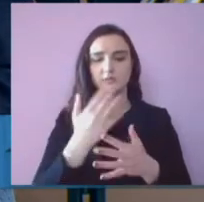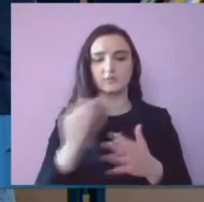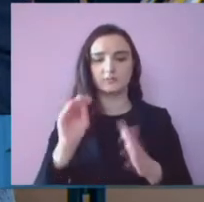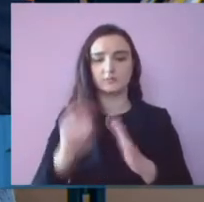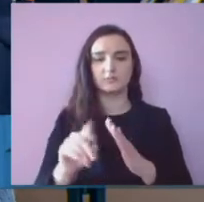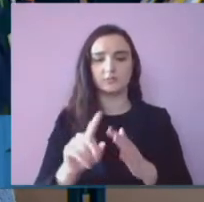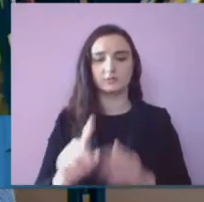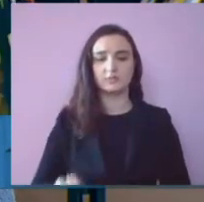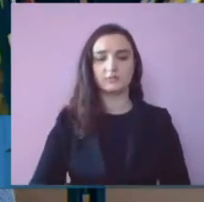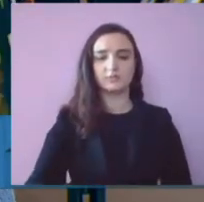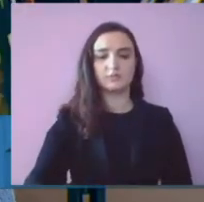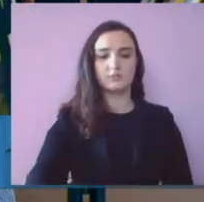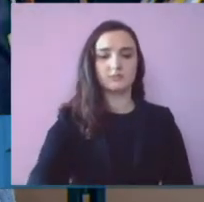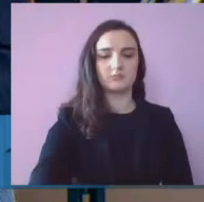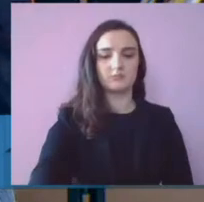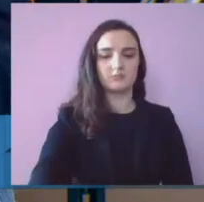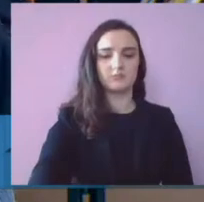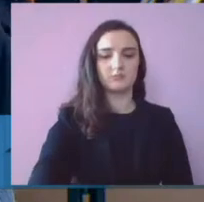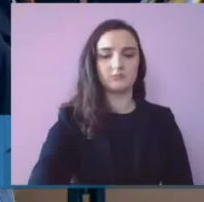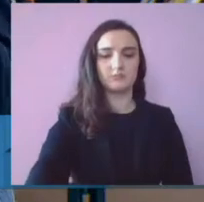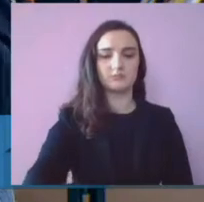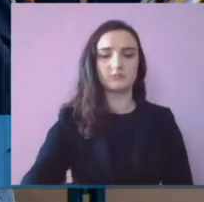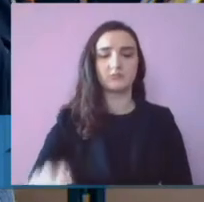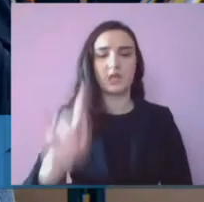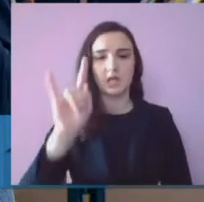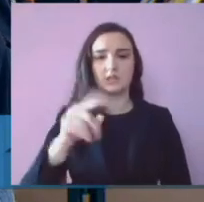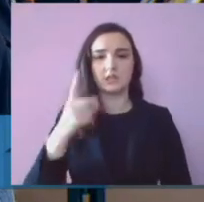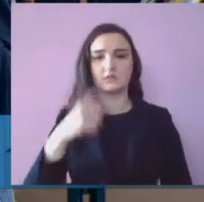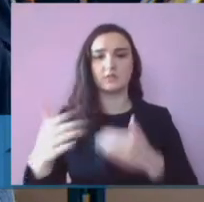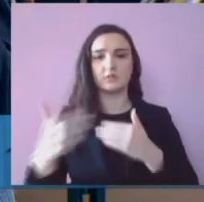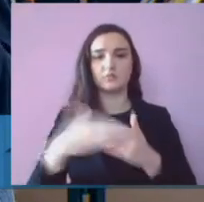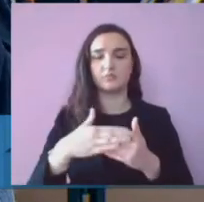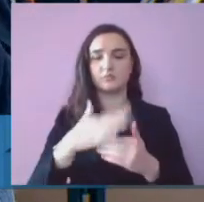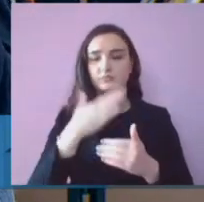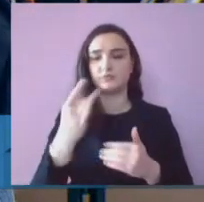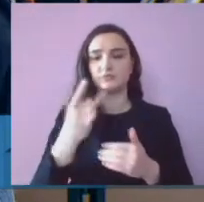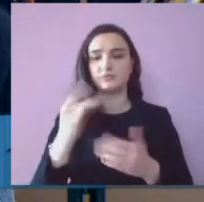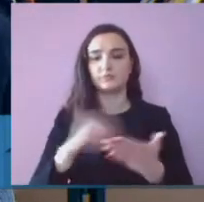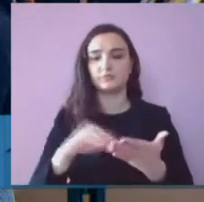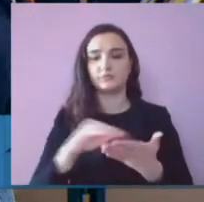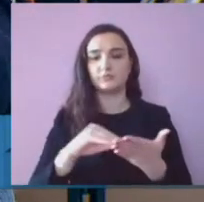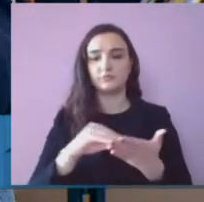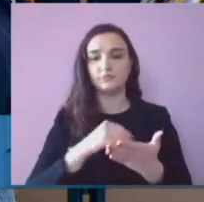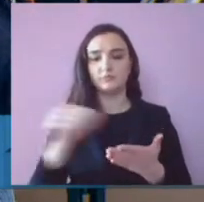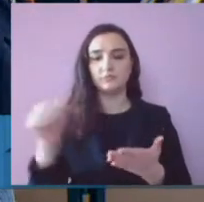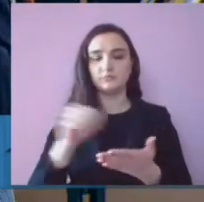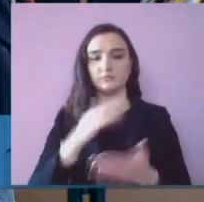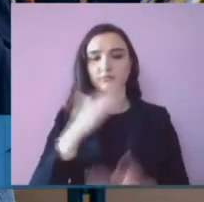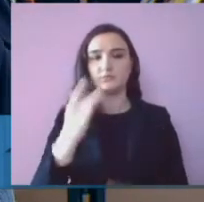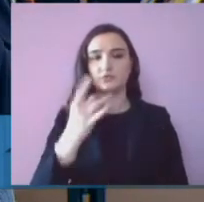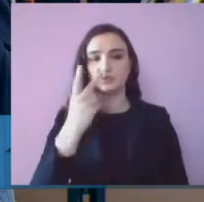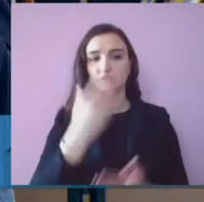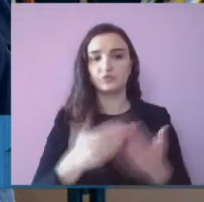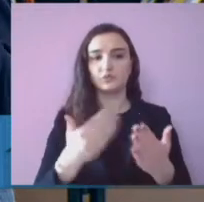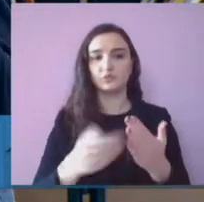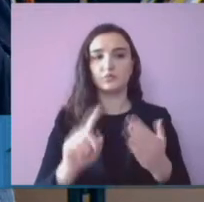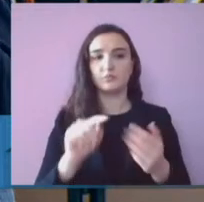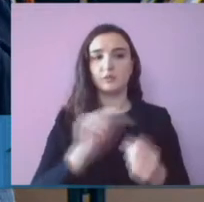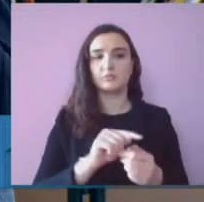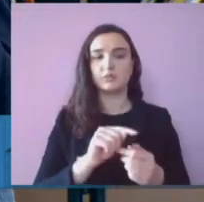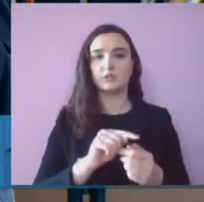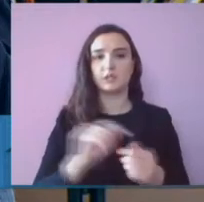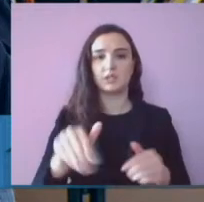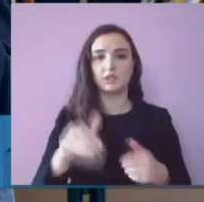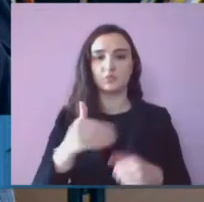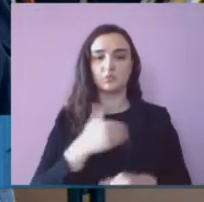მანიპულაცია გააკეთა და დახურა ისევ კარა და იმდენად ბევრჯერ გაიმეორა დედამ ეს და ბევრჯერ აჩვენა, რომ ამას აღარც აქვს სურვილი,